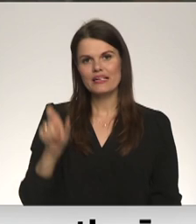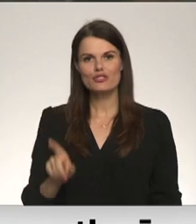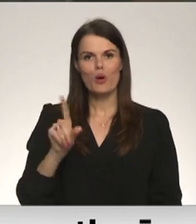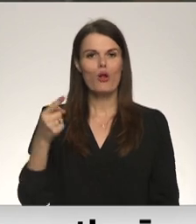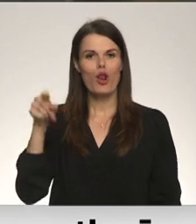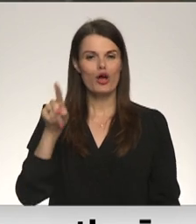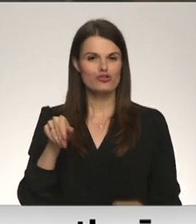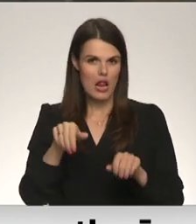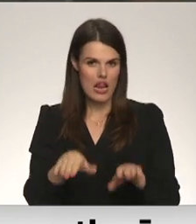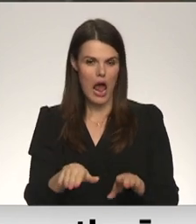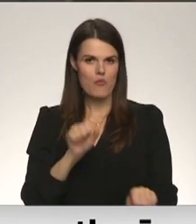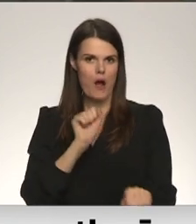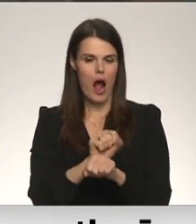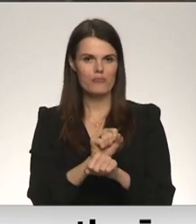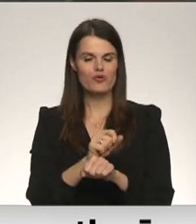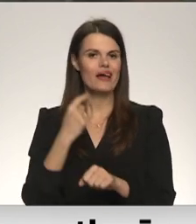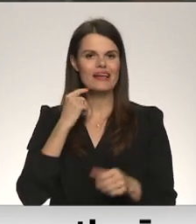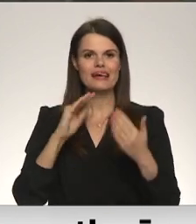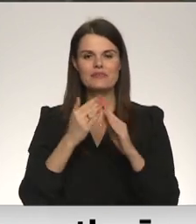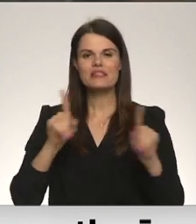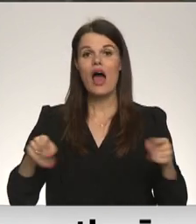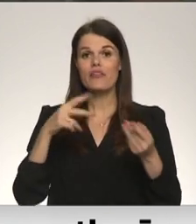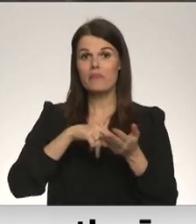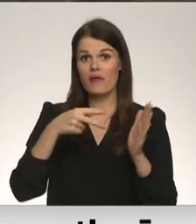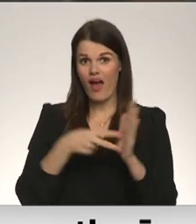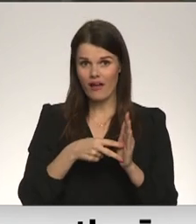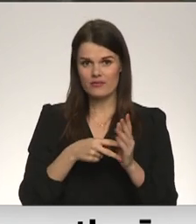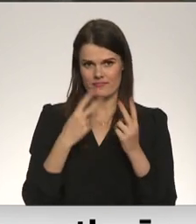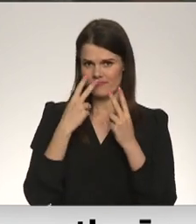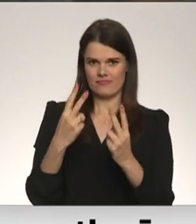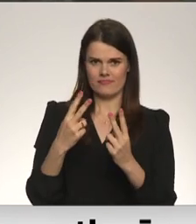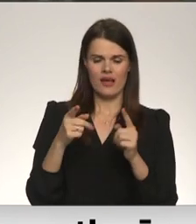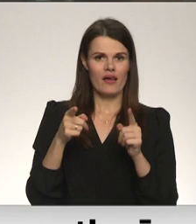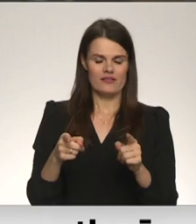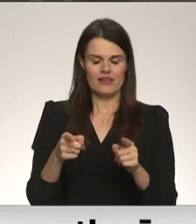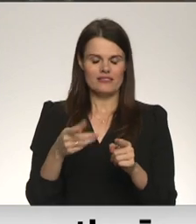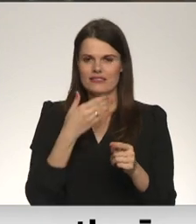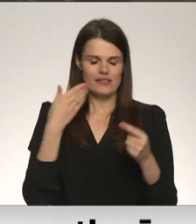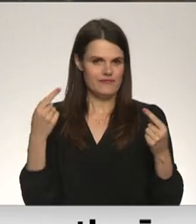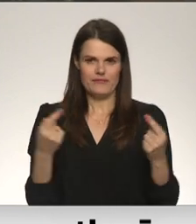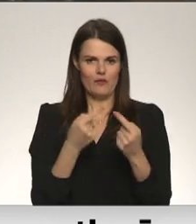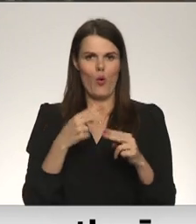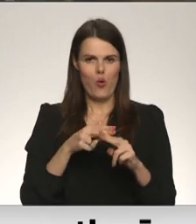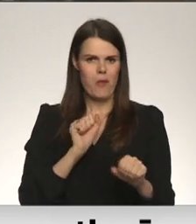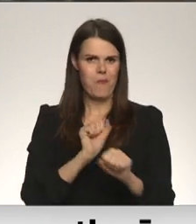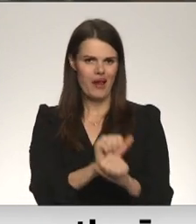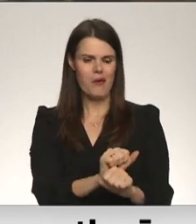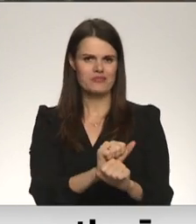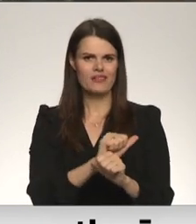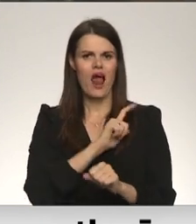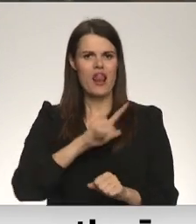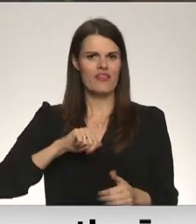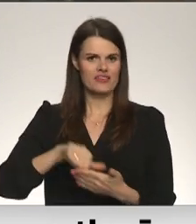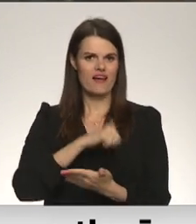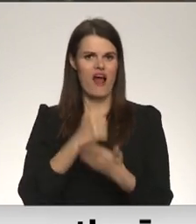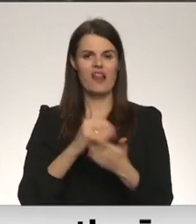Tompleša lēmums apturēt Rīgas pilsētas attīstības plānu ir nevien nesamērīgs un galvaspilsētas attīstību bremzējošs, bet arī netaisnīgs.